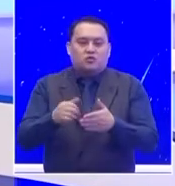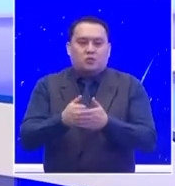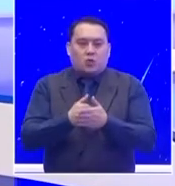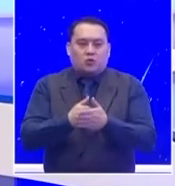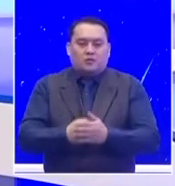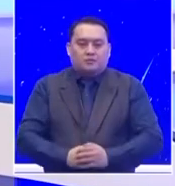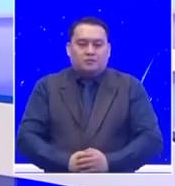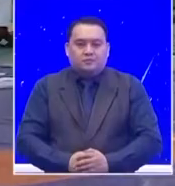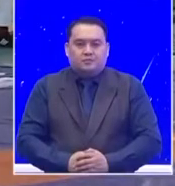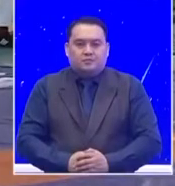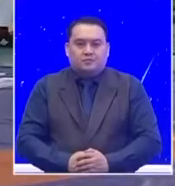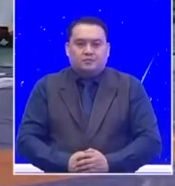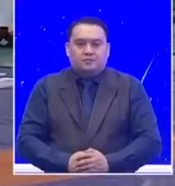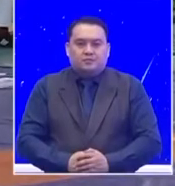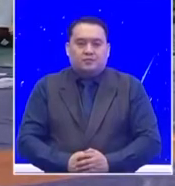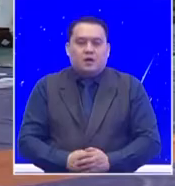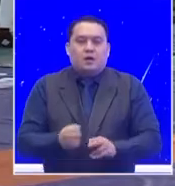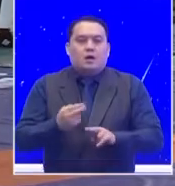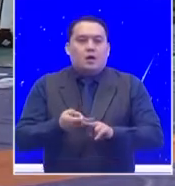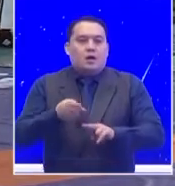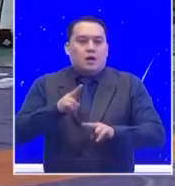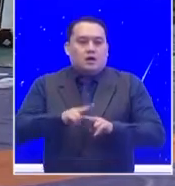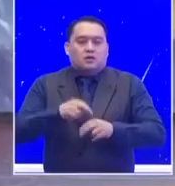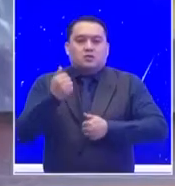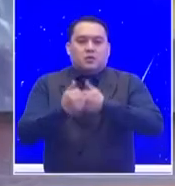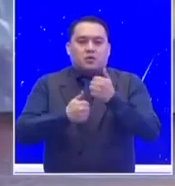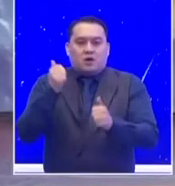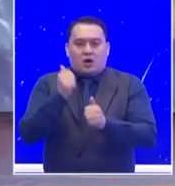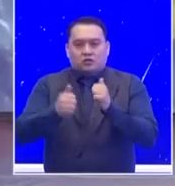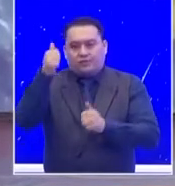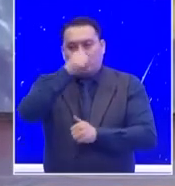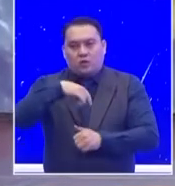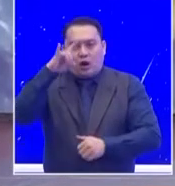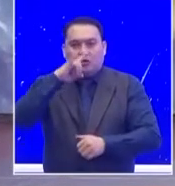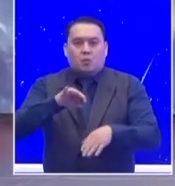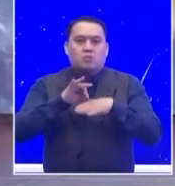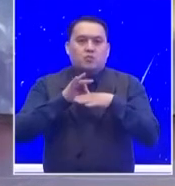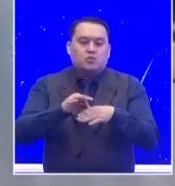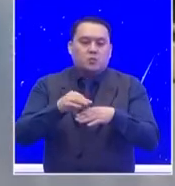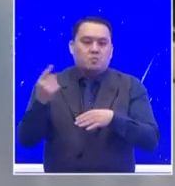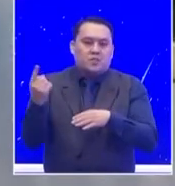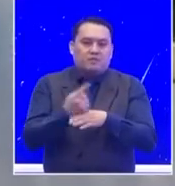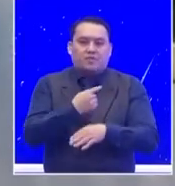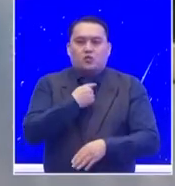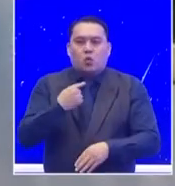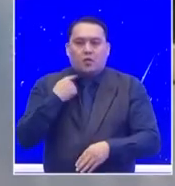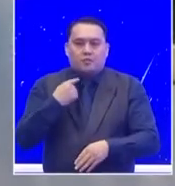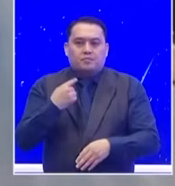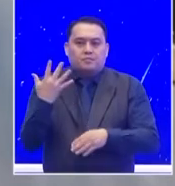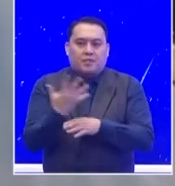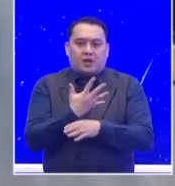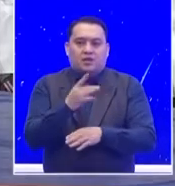спорта. Данное соревнование проводится ежегодно во всех городах Казахстана. В этом году первенство страны в Талдыкургане прошло в пятый